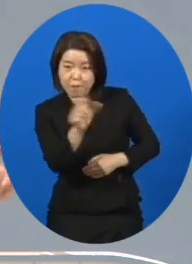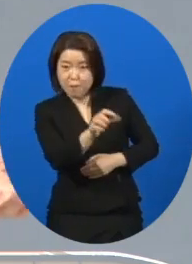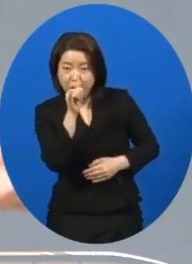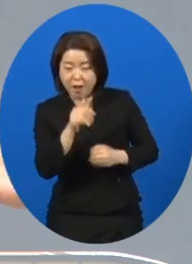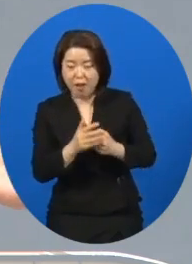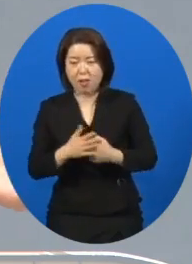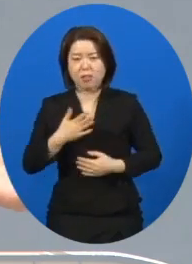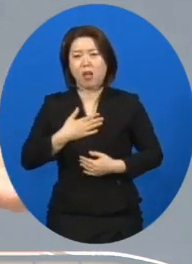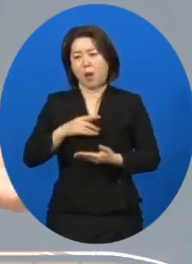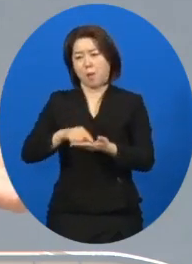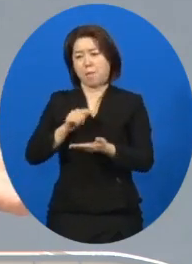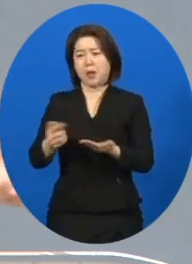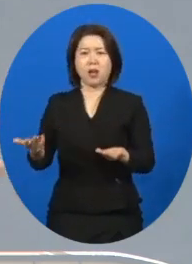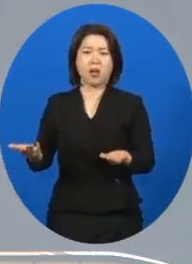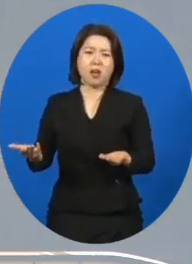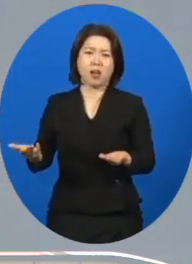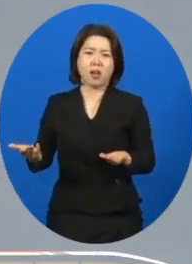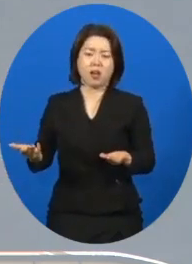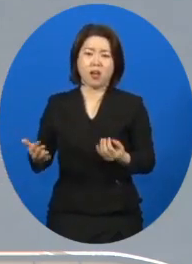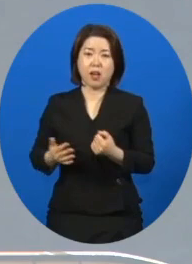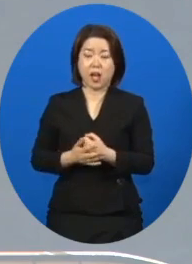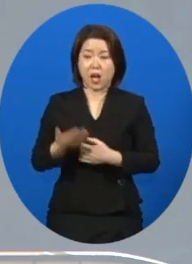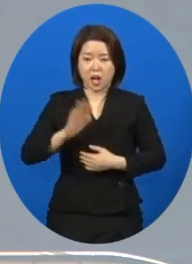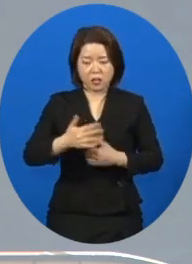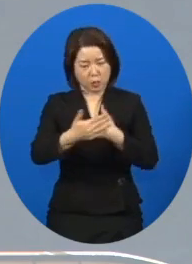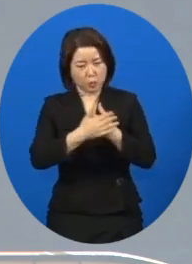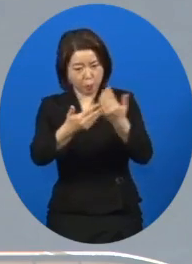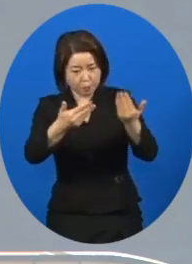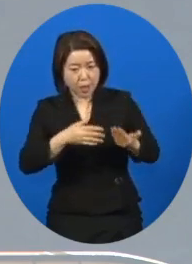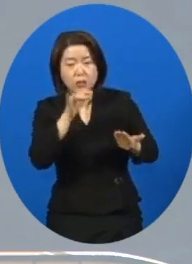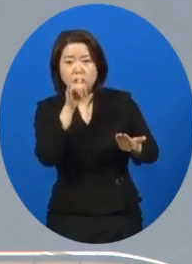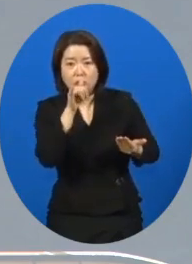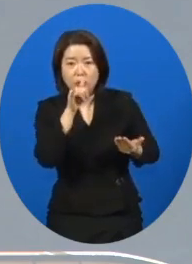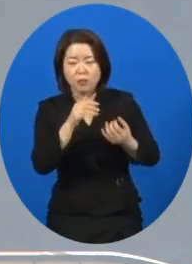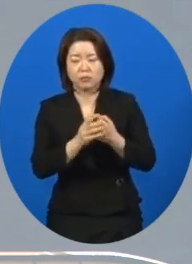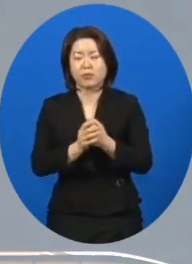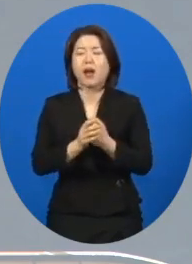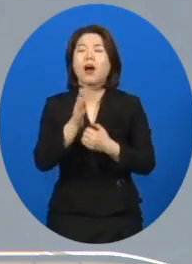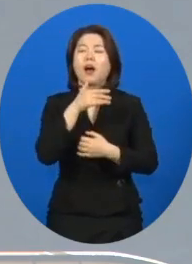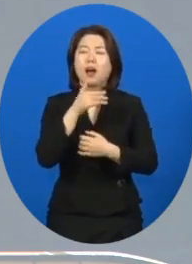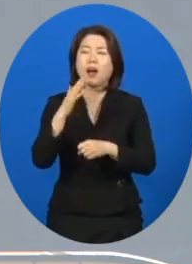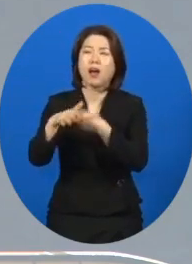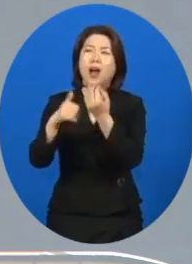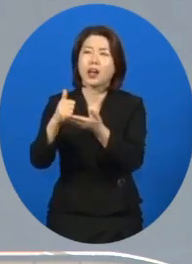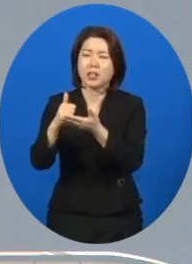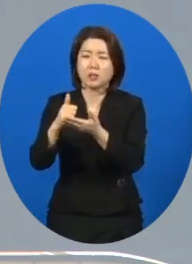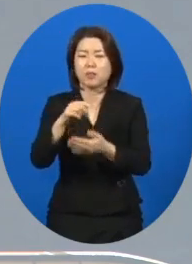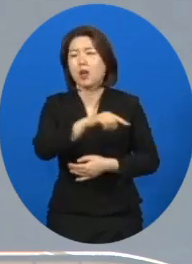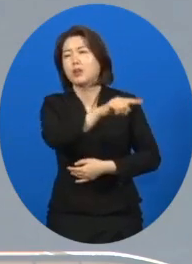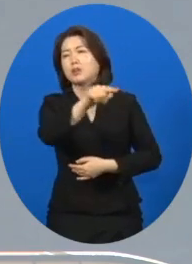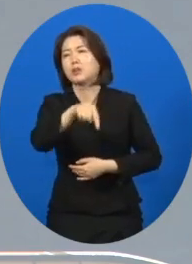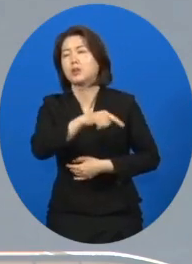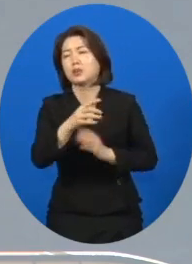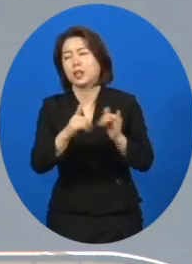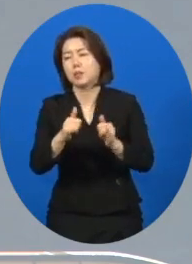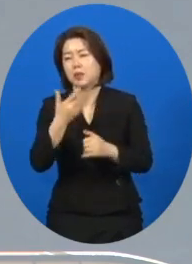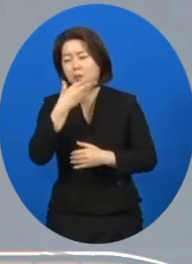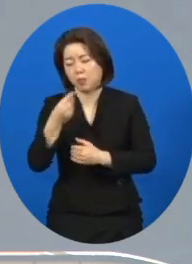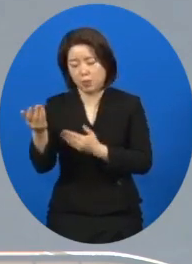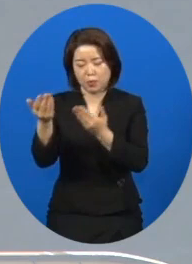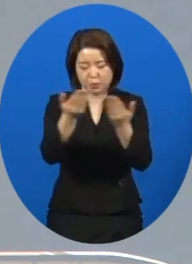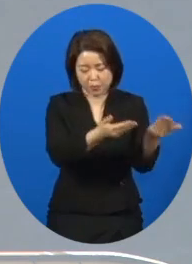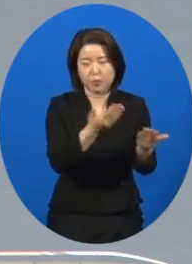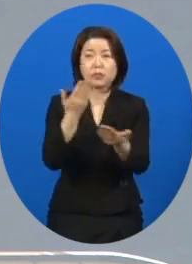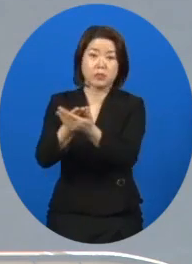자기는 갚을 길이 없어요. 그런데 도움을 받았어요. 하나님, 저들에게 복을 주세요.